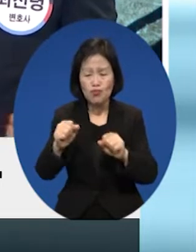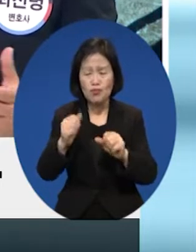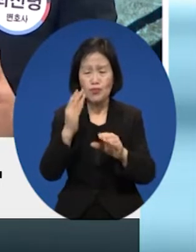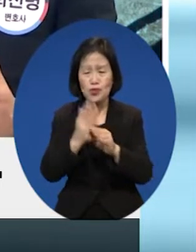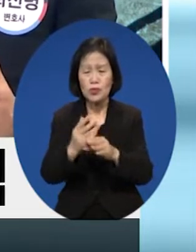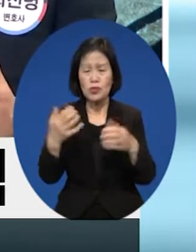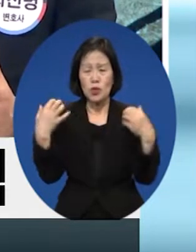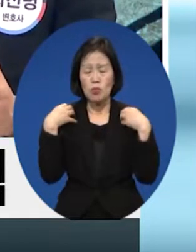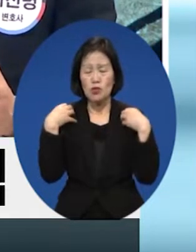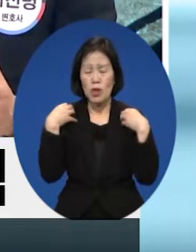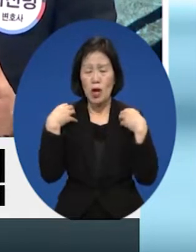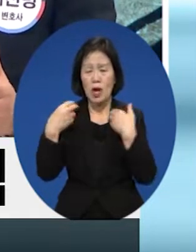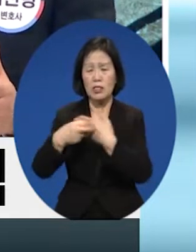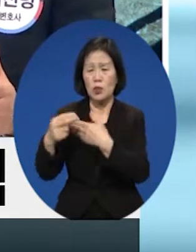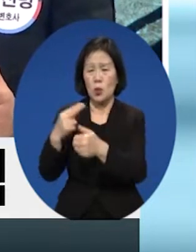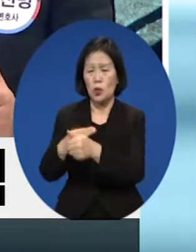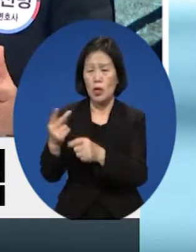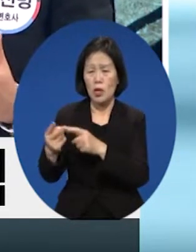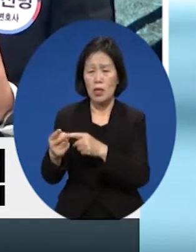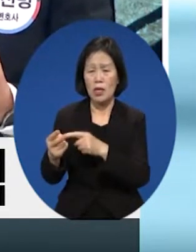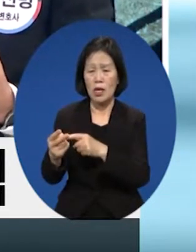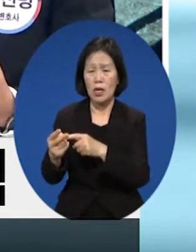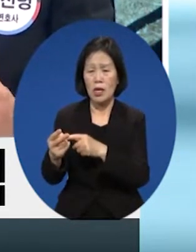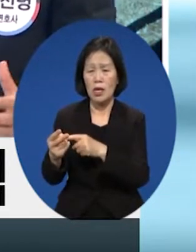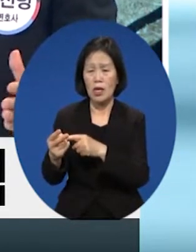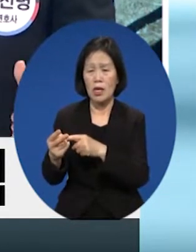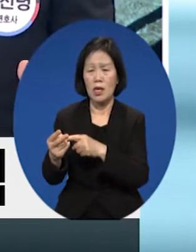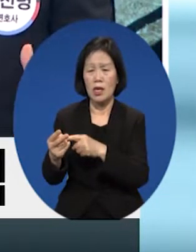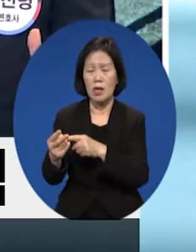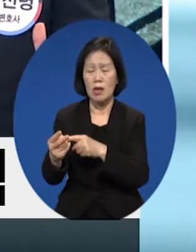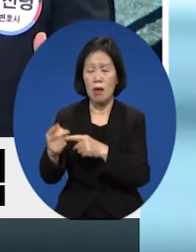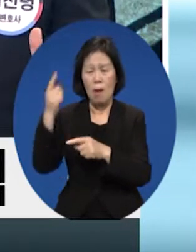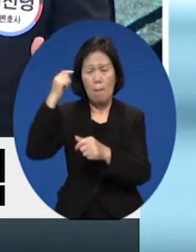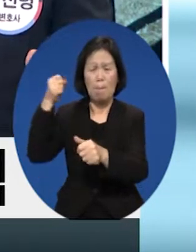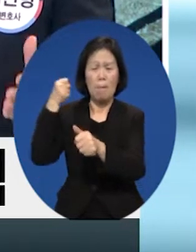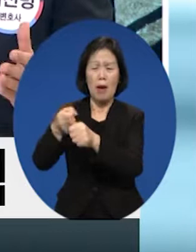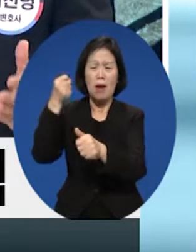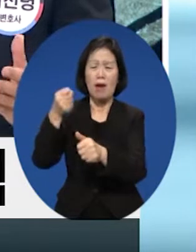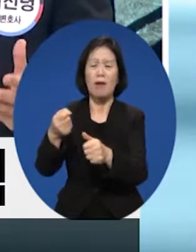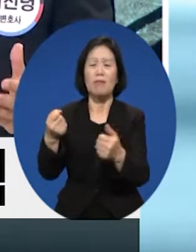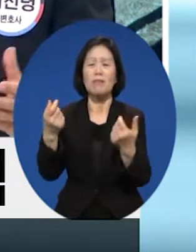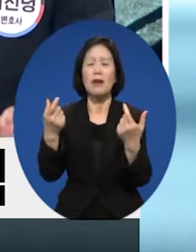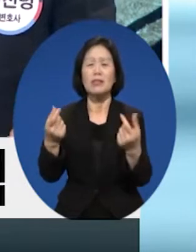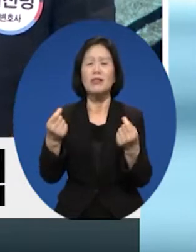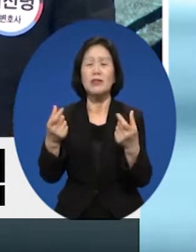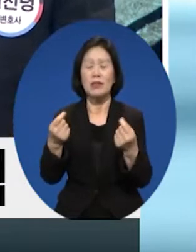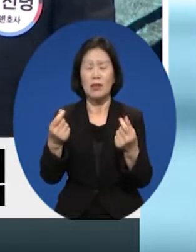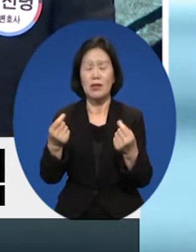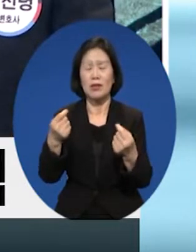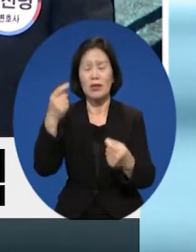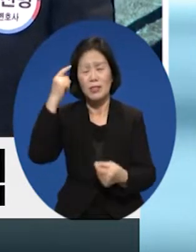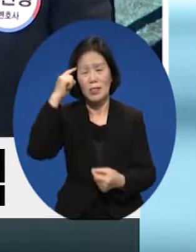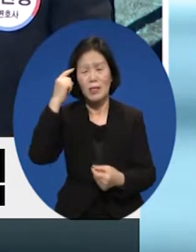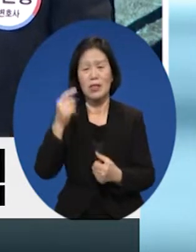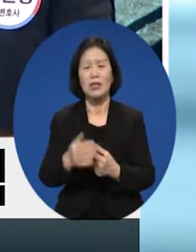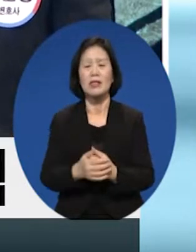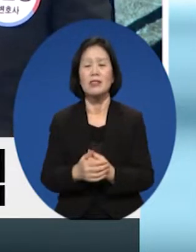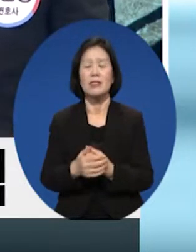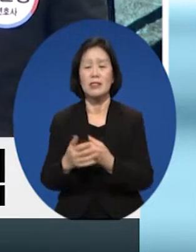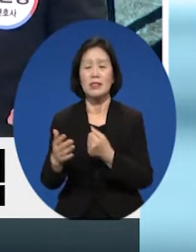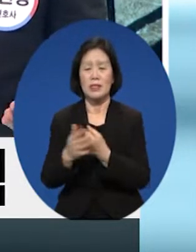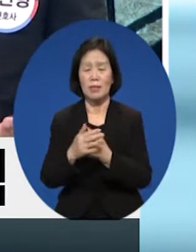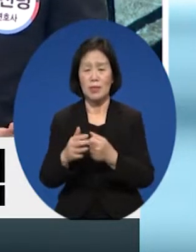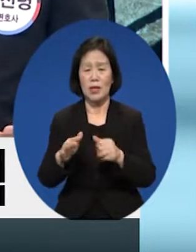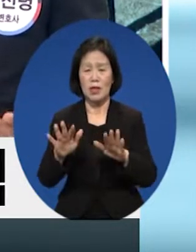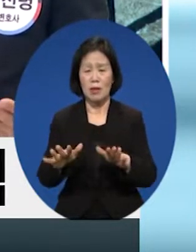정부가 의료계를 상대로 해가지고, 쉽게 말하면 그 의료계 입장에서는 뒤통수를 한테 맞았다, 이렇게 생각을 하는 것이죠. 그러니까